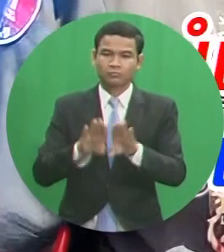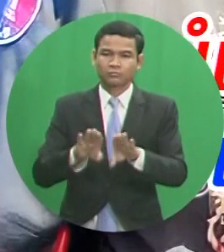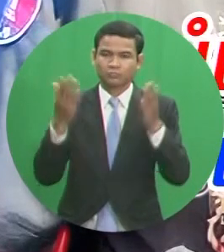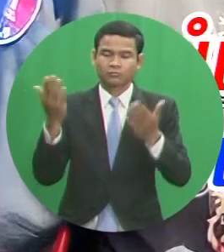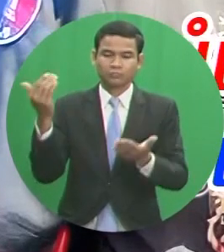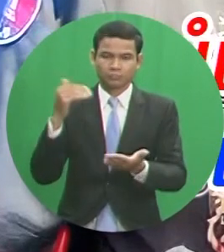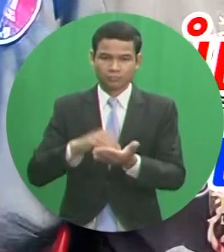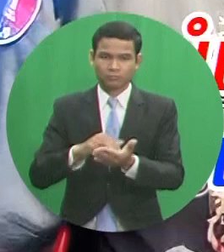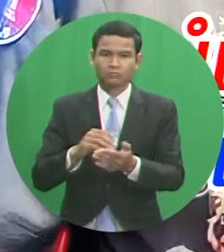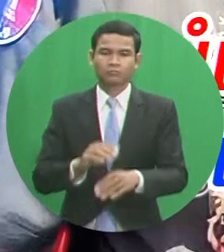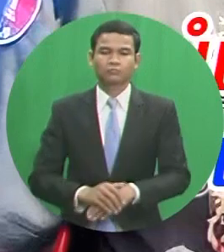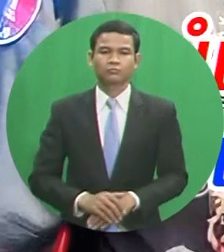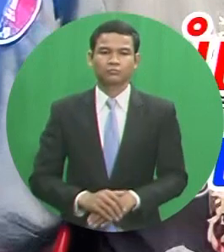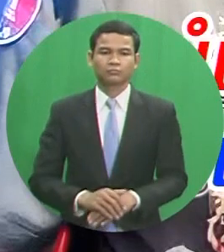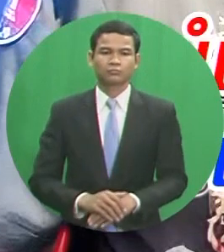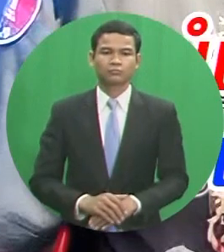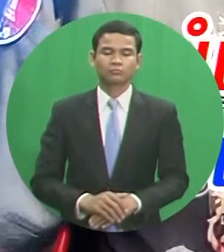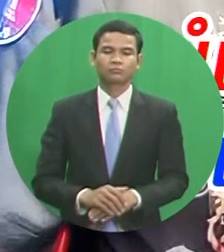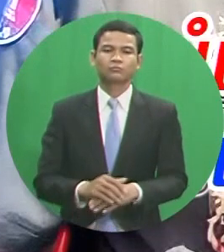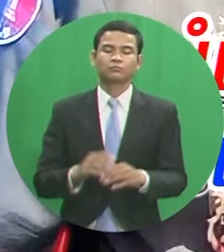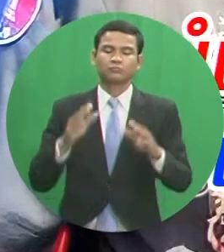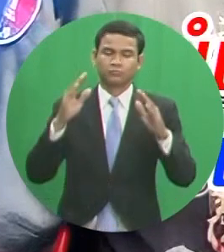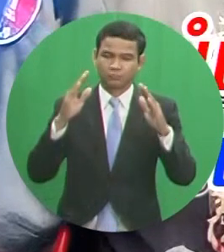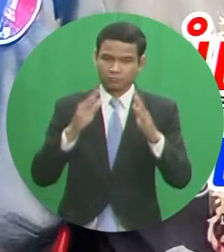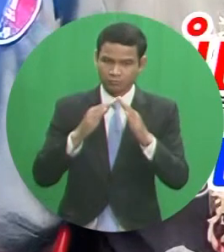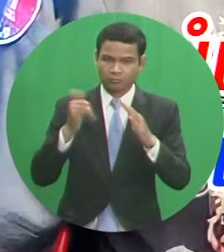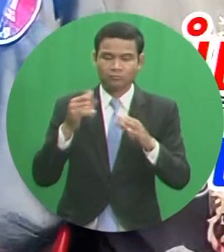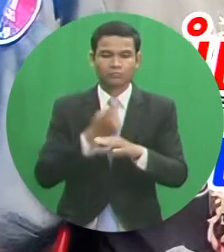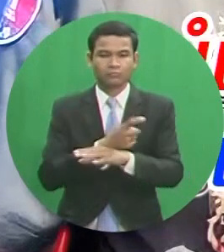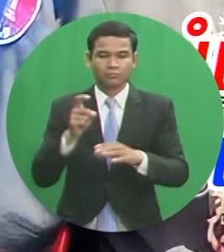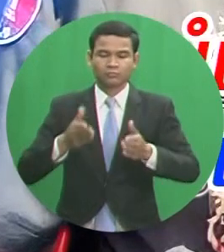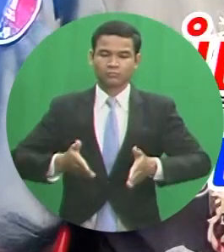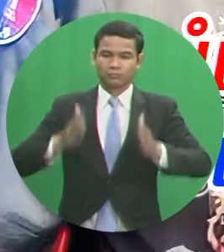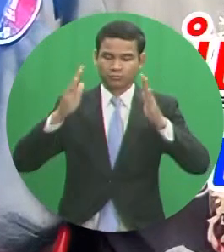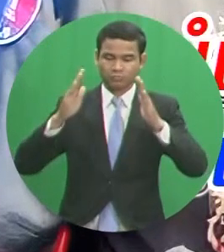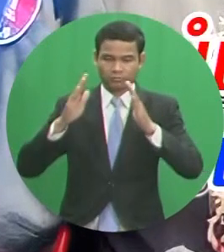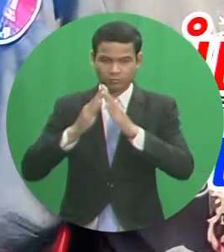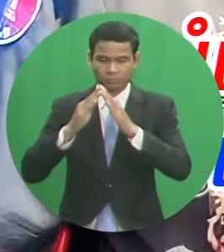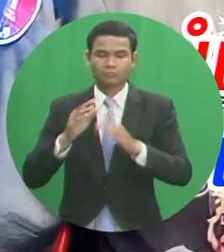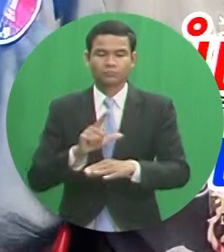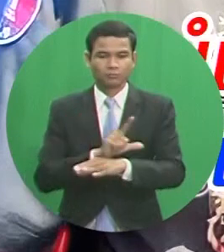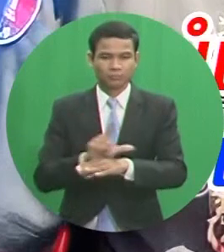ការឡើងវិញទាំងផ្ទះសំបែងឬក៏អាជីវកម្ម